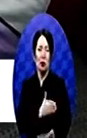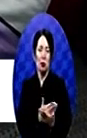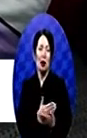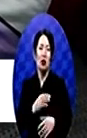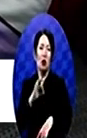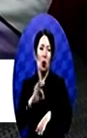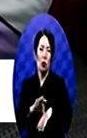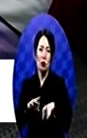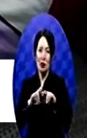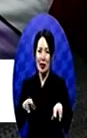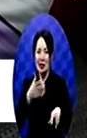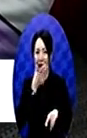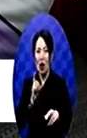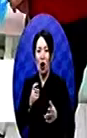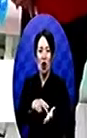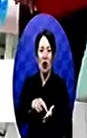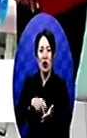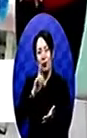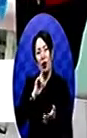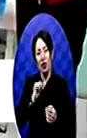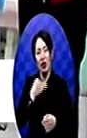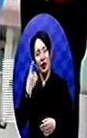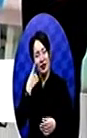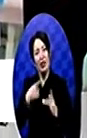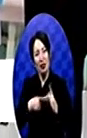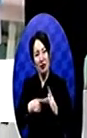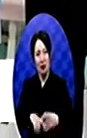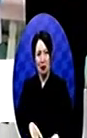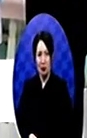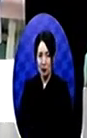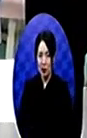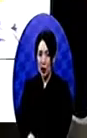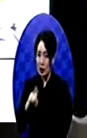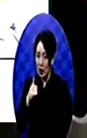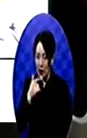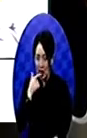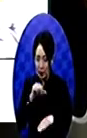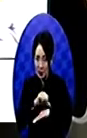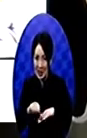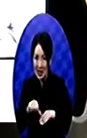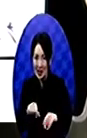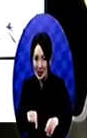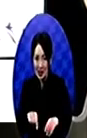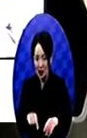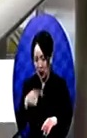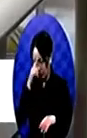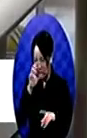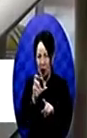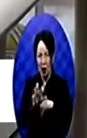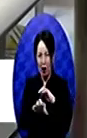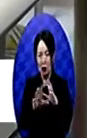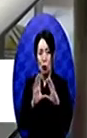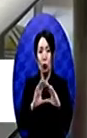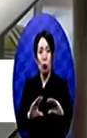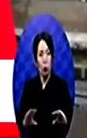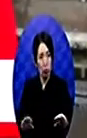одоо сайхан хөлтэй болно гэдэг хэвчэж байна. Тиймээс орон нутгад зарим төрлийн мэдээлэл хийдэг болсноор эмчилгээ ачаал буурна гэж эрүүл мэндийн яамнаас үзэж